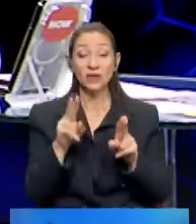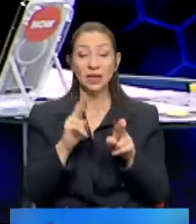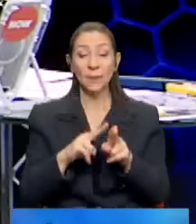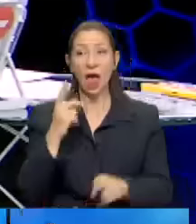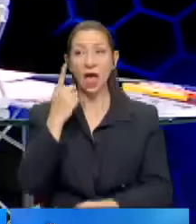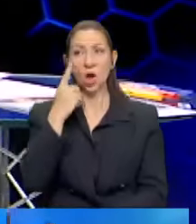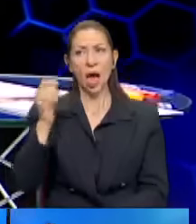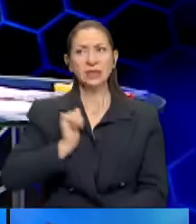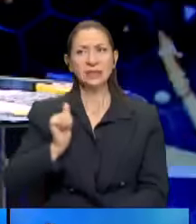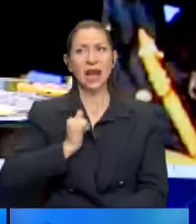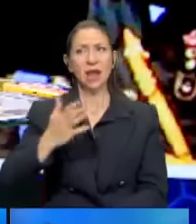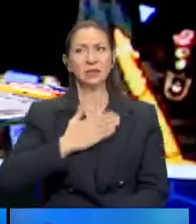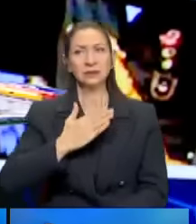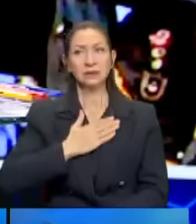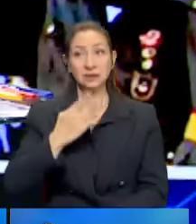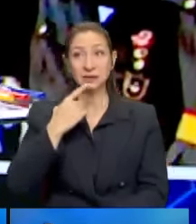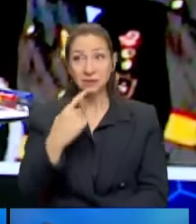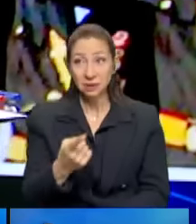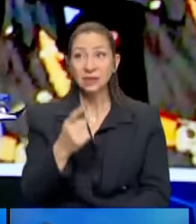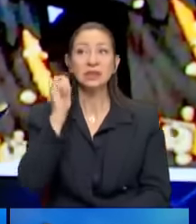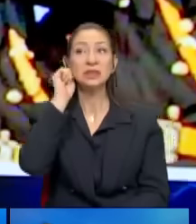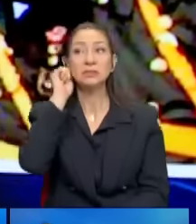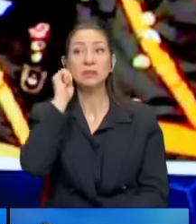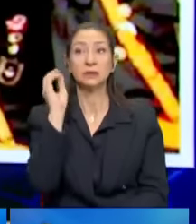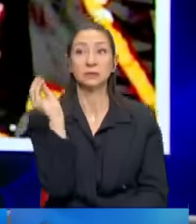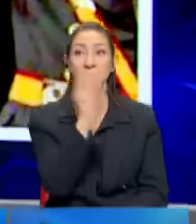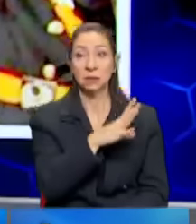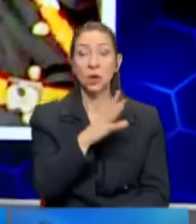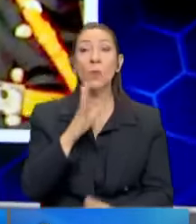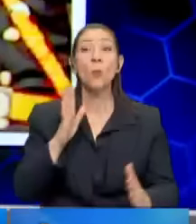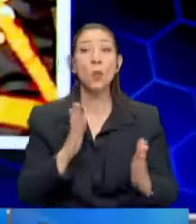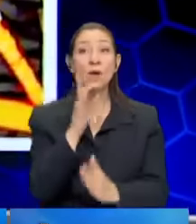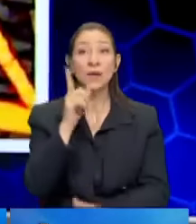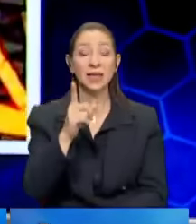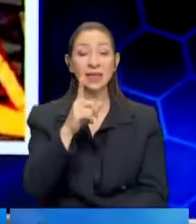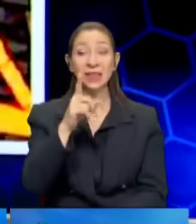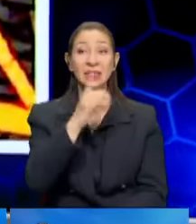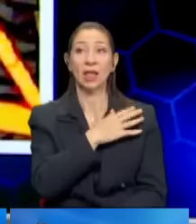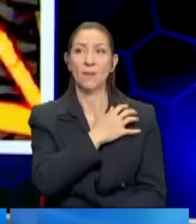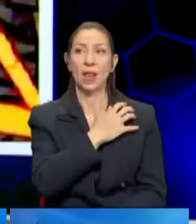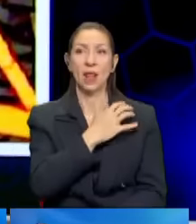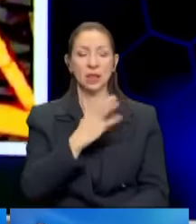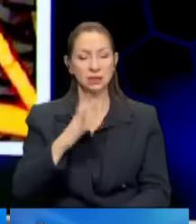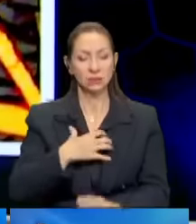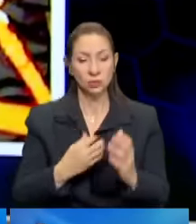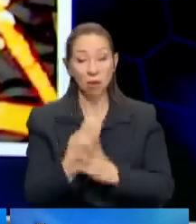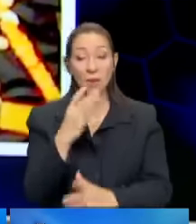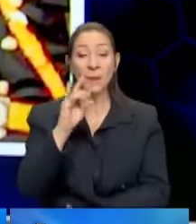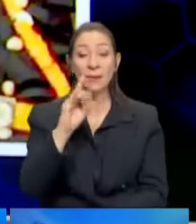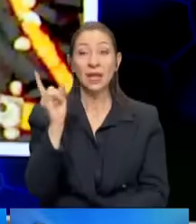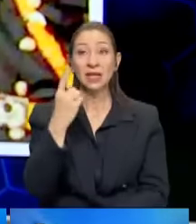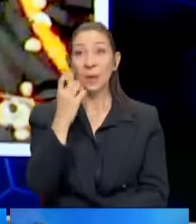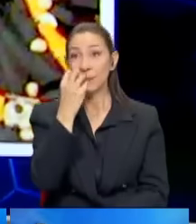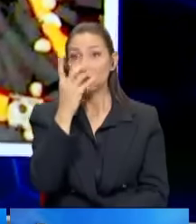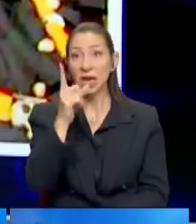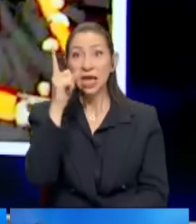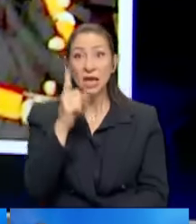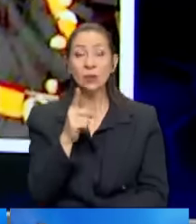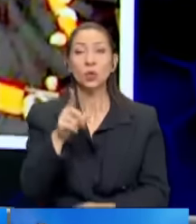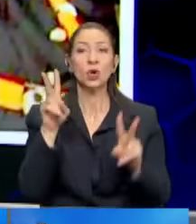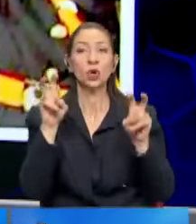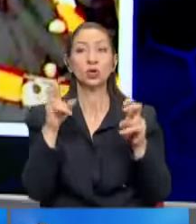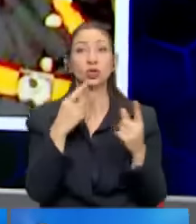askerleri sloganı attıkları için disipline sevk edildiler muhalefet teğmenlere sahip çıkıyor MHP lideri Devlet Bahçeli de ilk kez